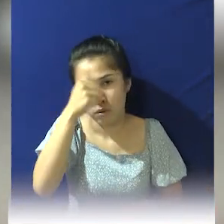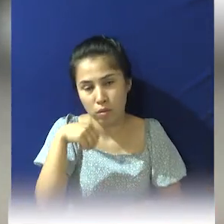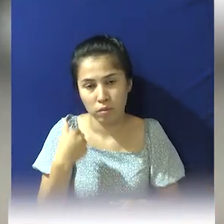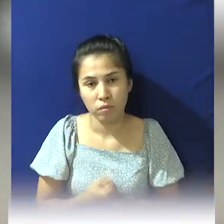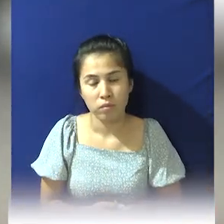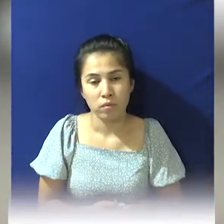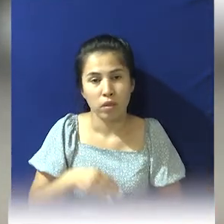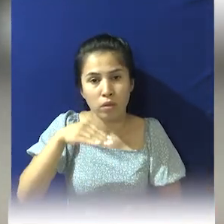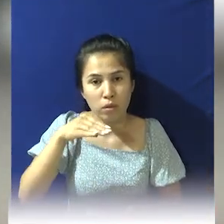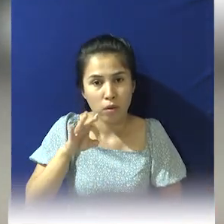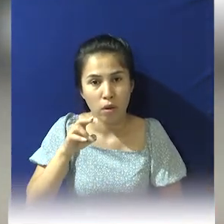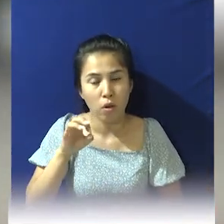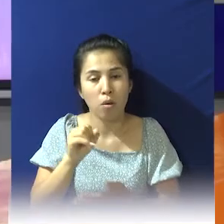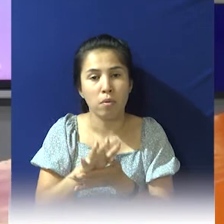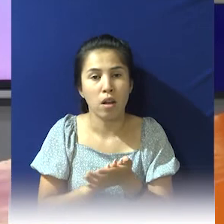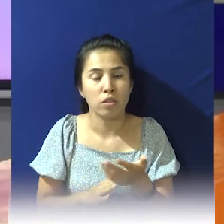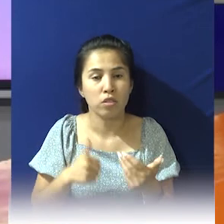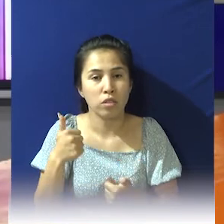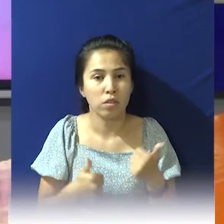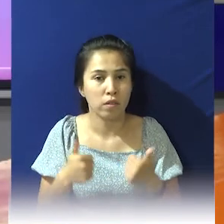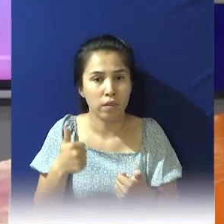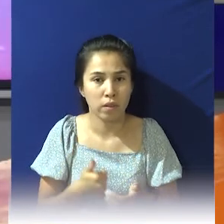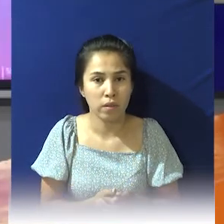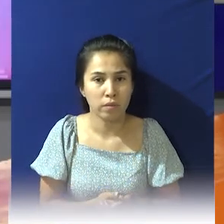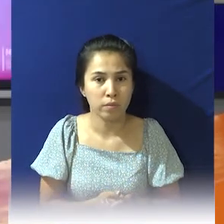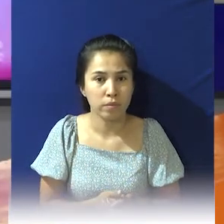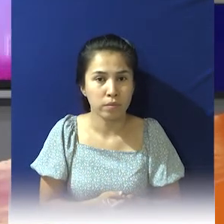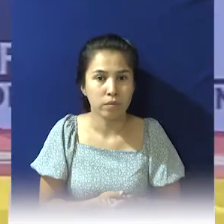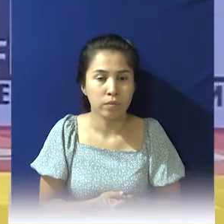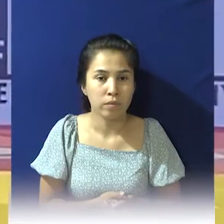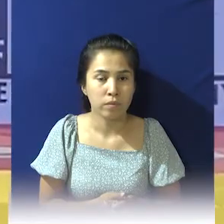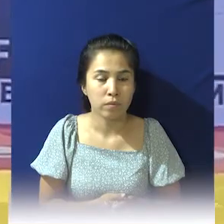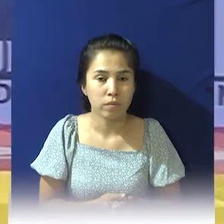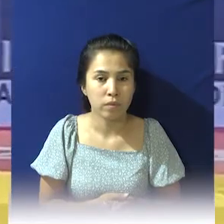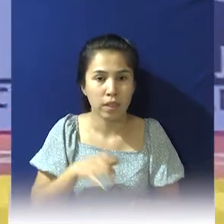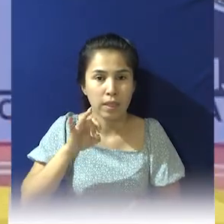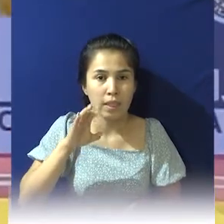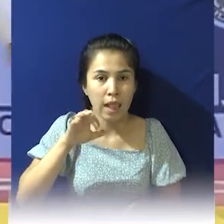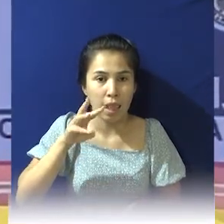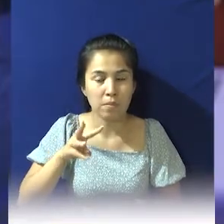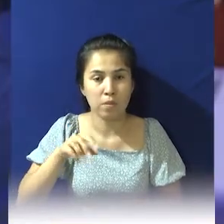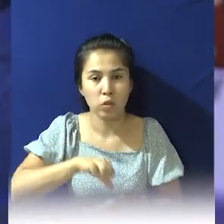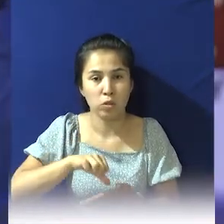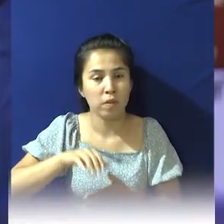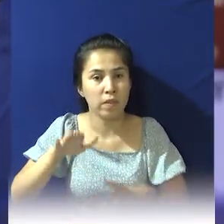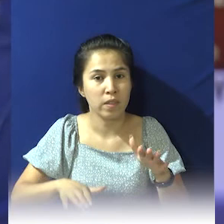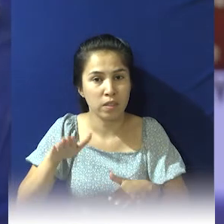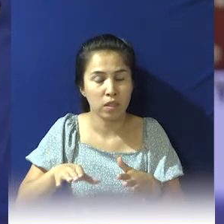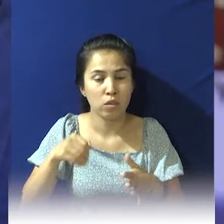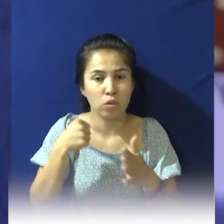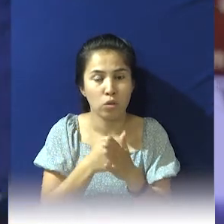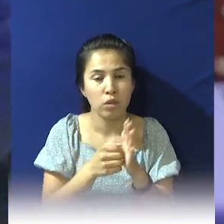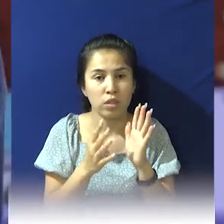3 августа 2016 года. В Токио продолжаются соревнования. Ислам Бозбаев, выступая в весовой категории